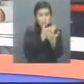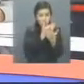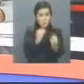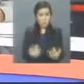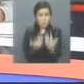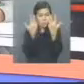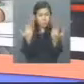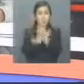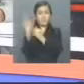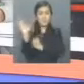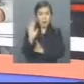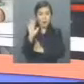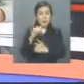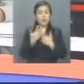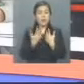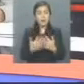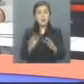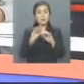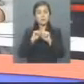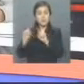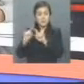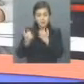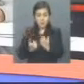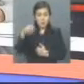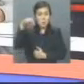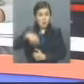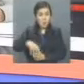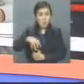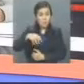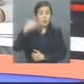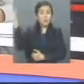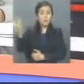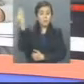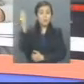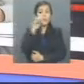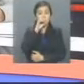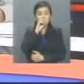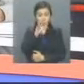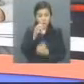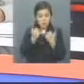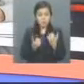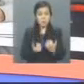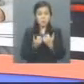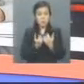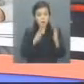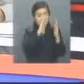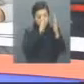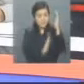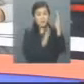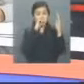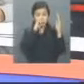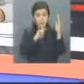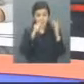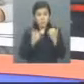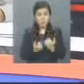สภาพอากาศโดยรวมนะคะทางด้านของกรมอุตุนิยมวิทยาออกมารายงานว่าเกือบทุกพื้นที่ของประเทศนะคะเวลานี้ก็จะมี